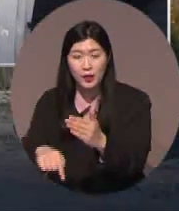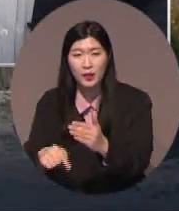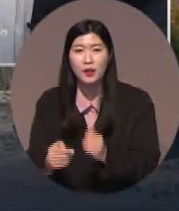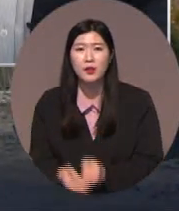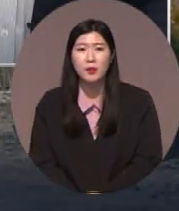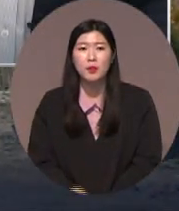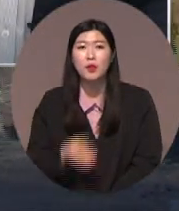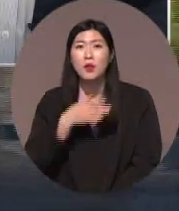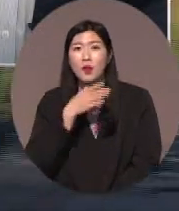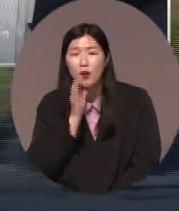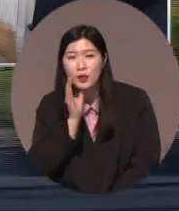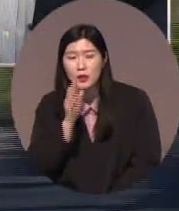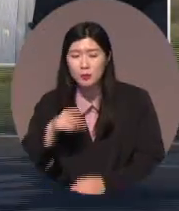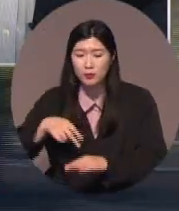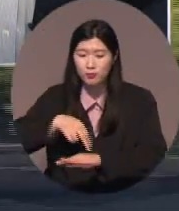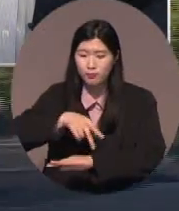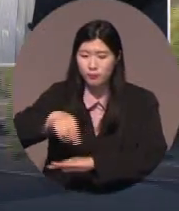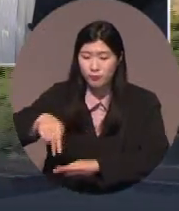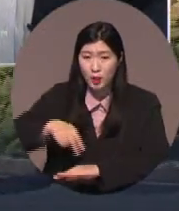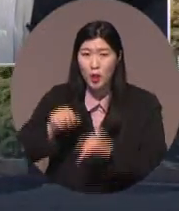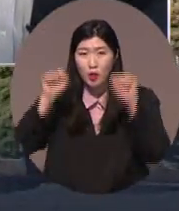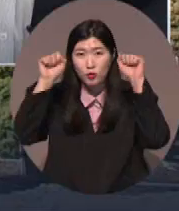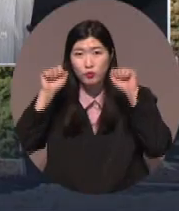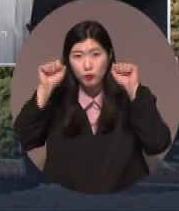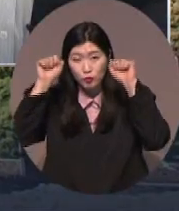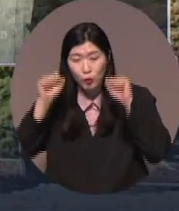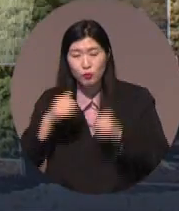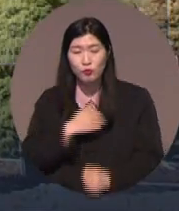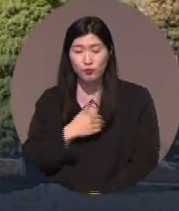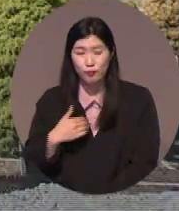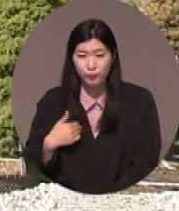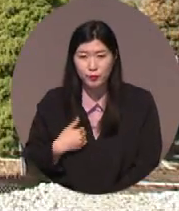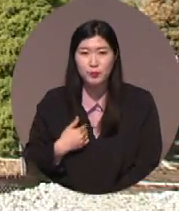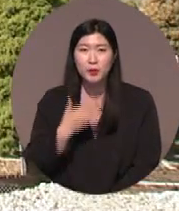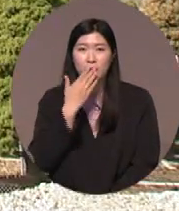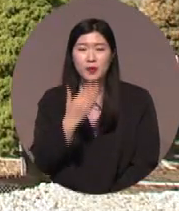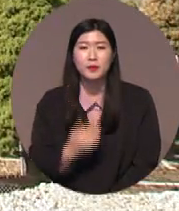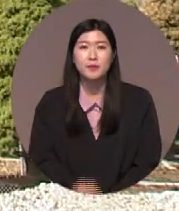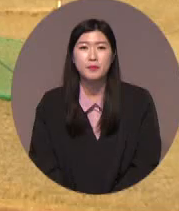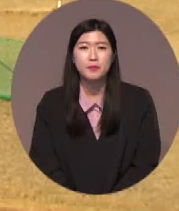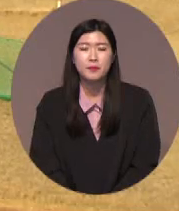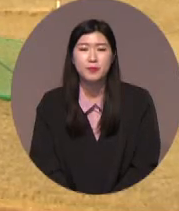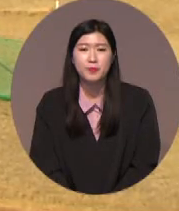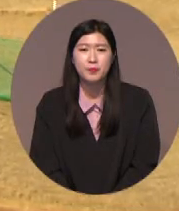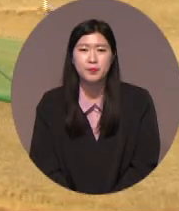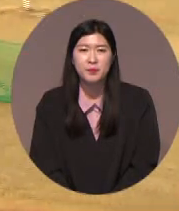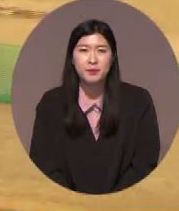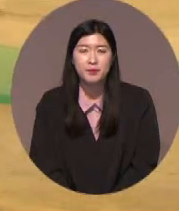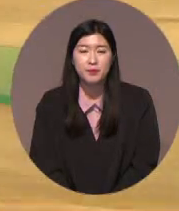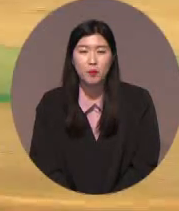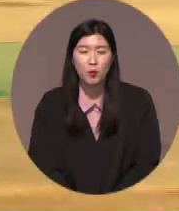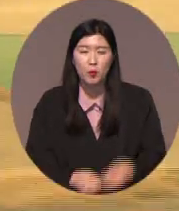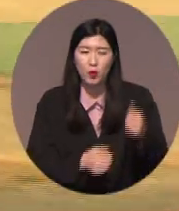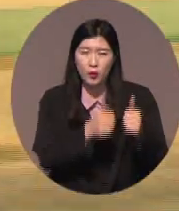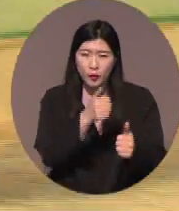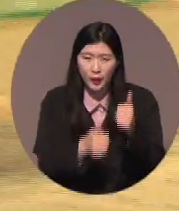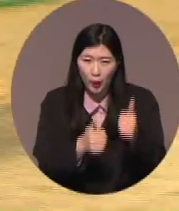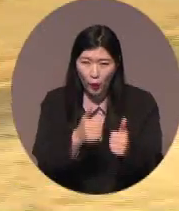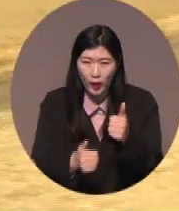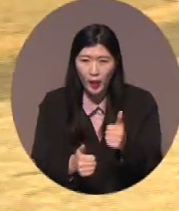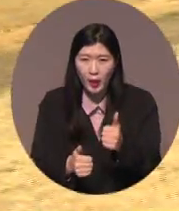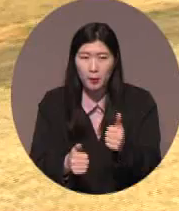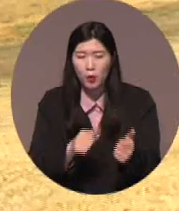그래서 어르신들이 숲속에서 힐링도 하고 운동도 즐기고 할 수 있는 각종 대회에 해마다